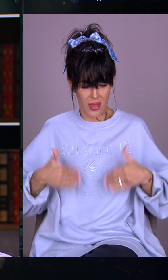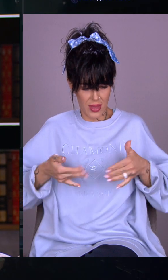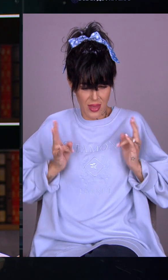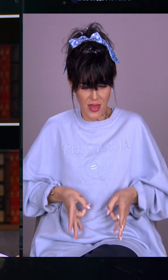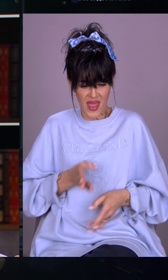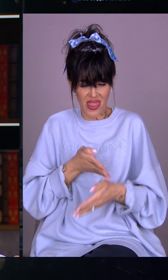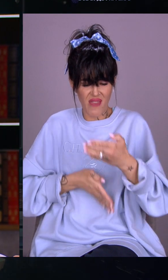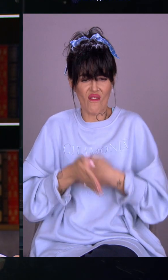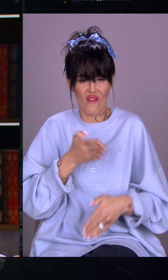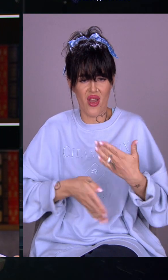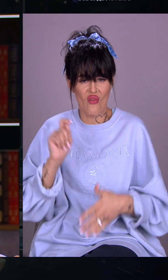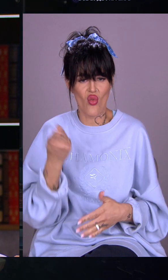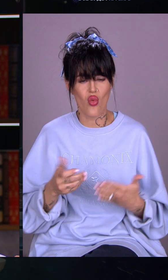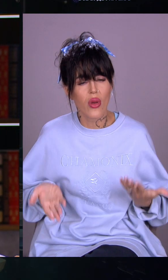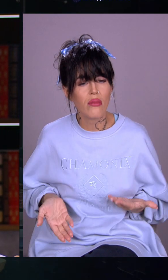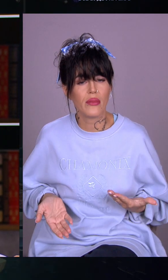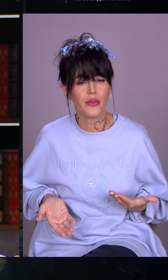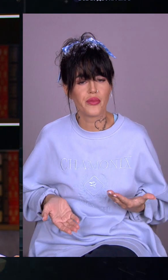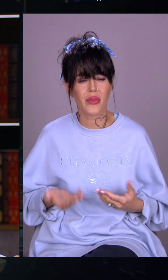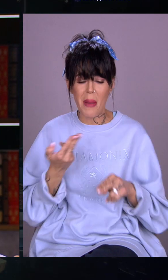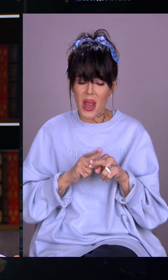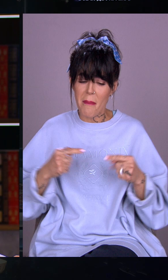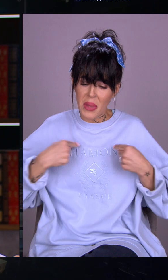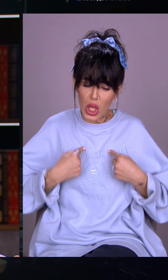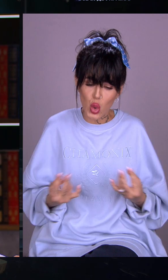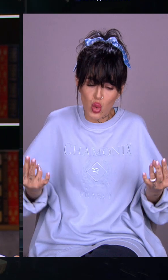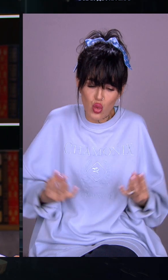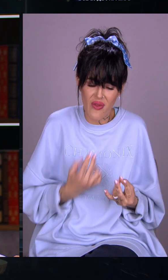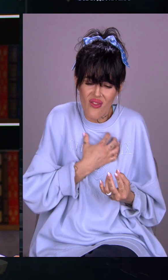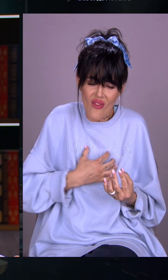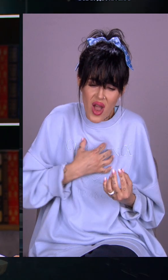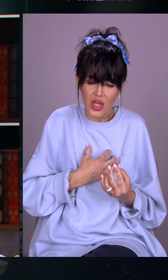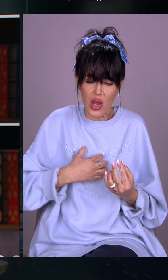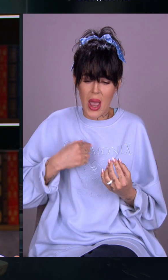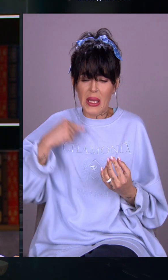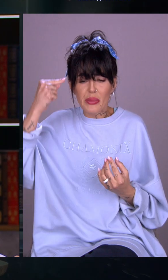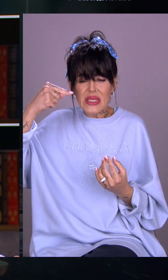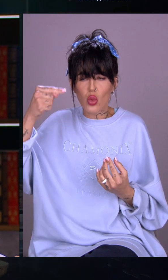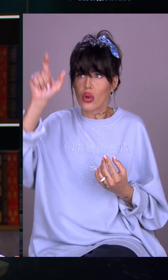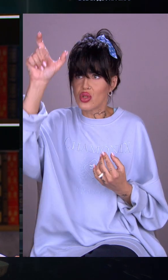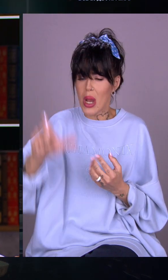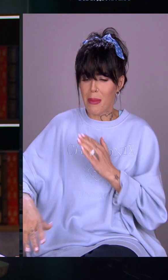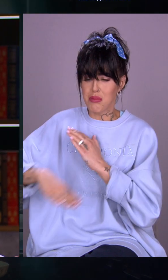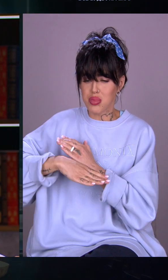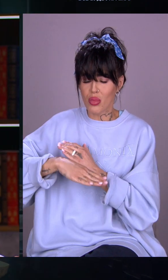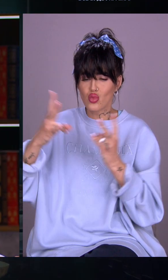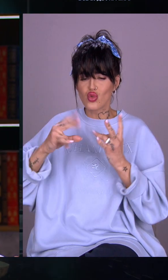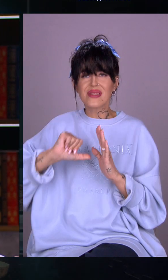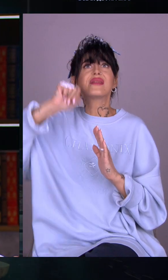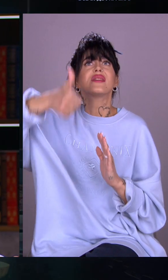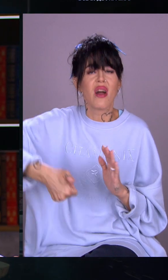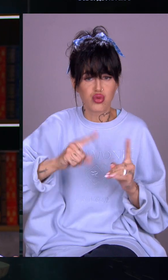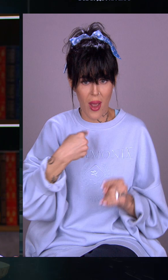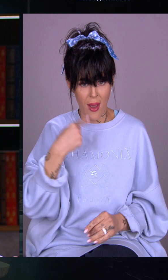Але мені важливо було б отримати психолога в другий день, коли я прокинувся, побачив, що в мене нема ока. В мене був стрес.